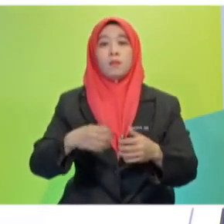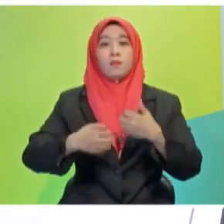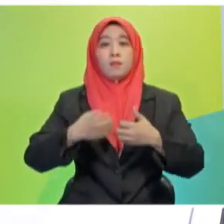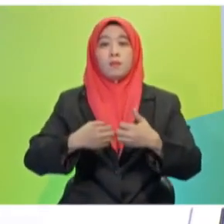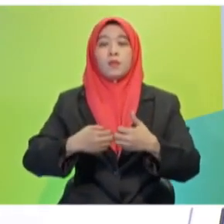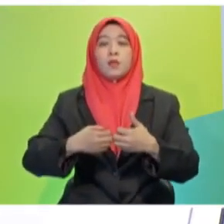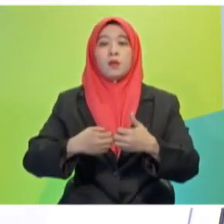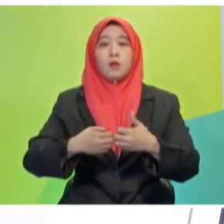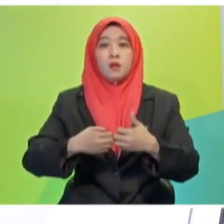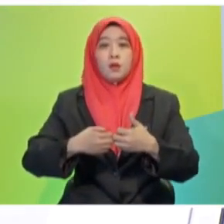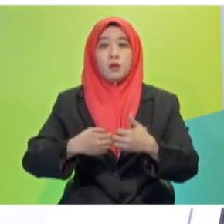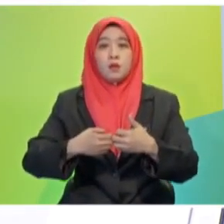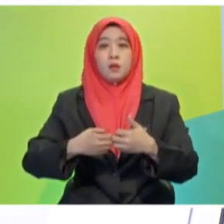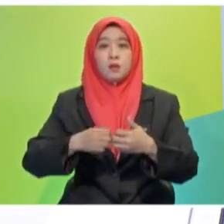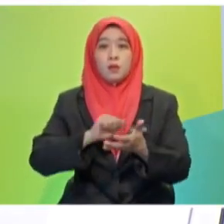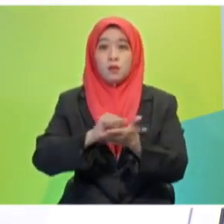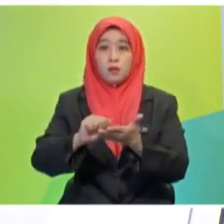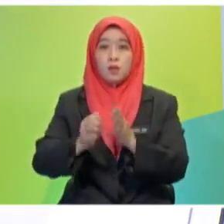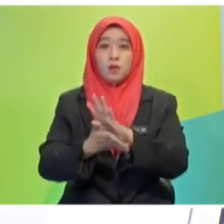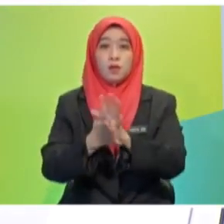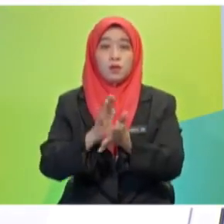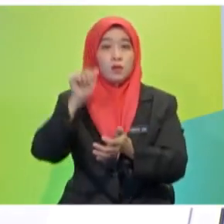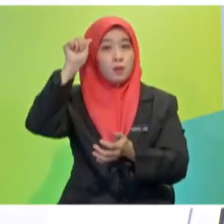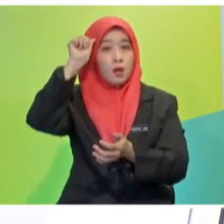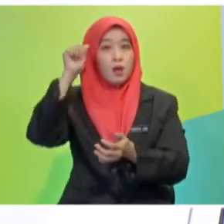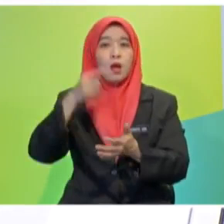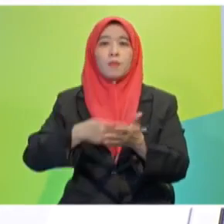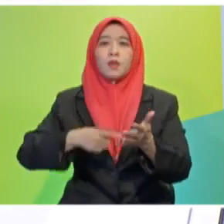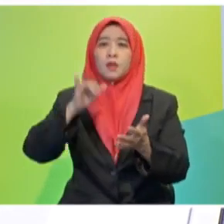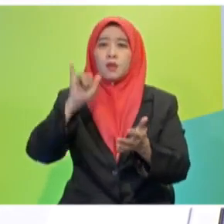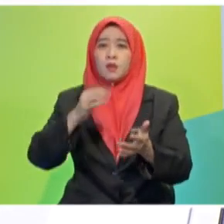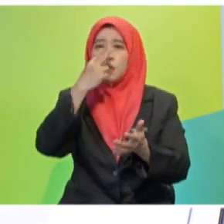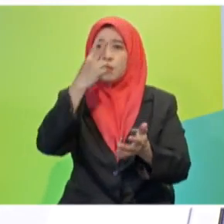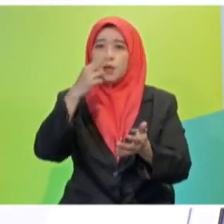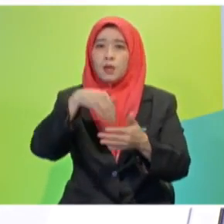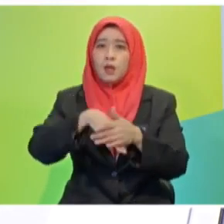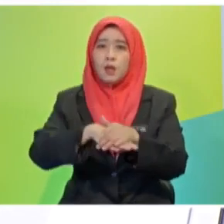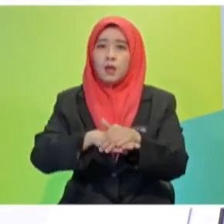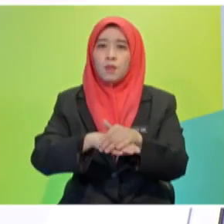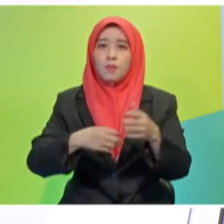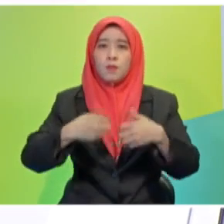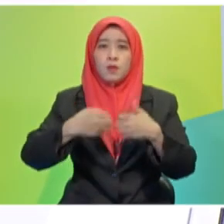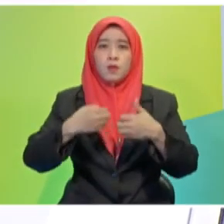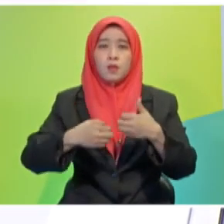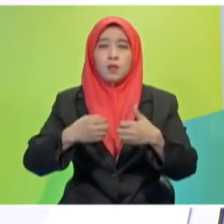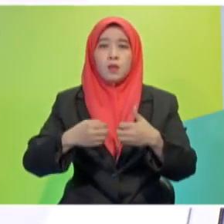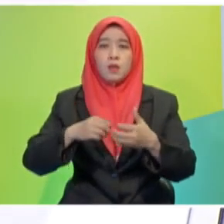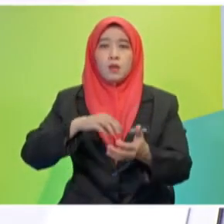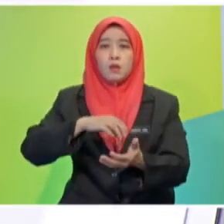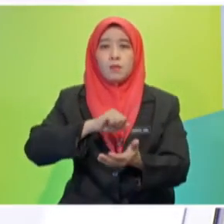ni. Okey, jadi Aiman, apa yang Aiman nampak pada mesin basuh ni? Komponen yang Aiman